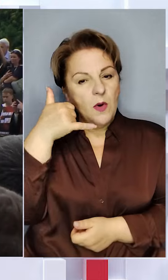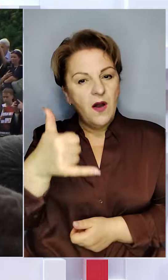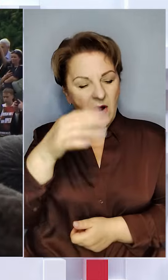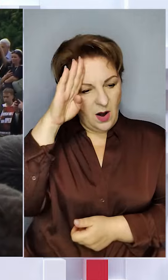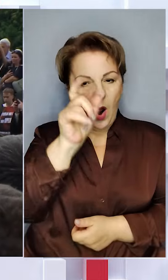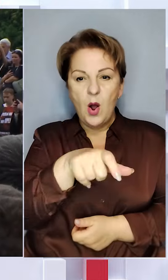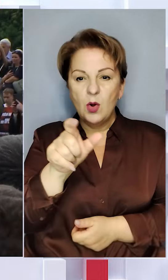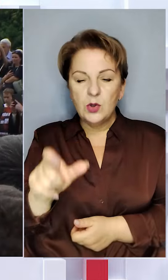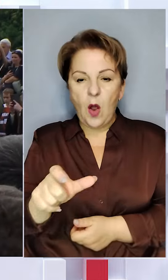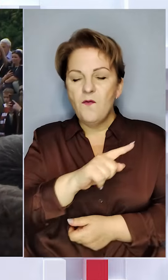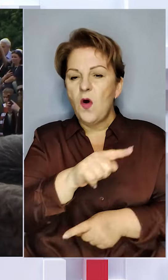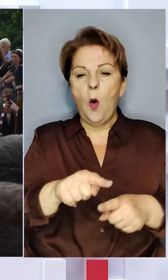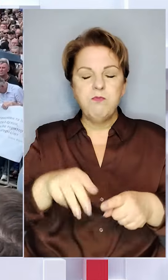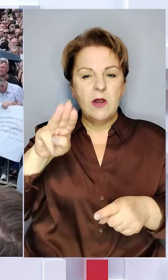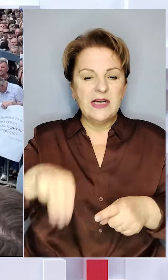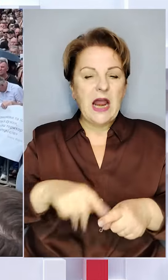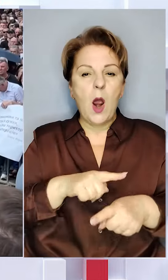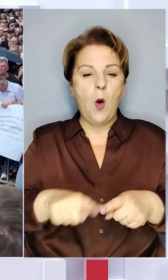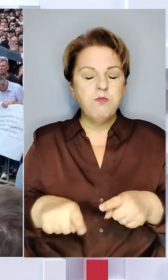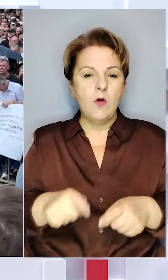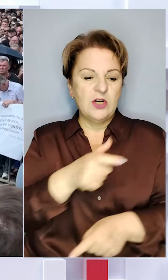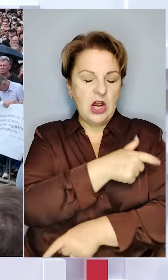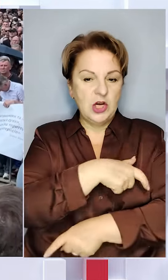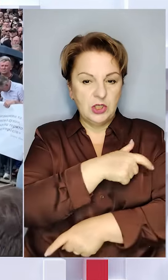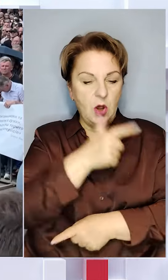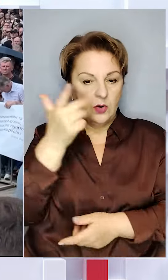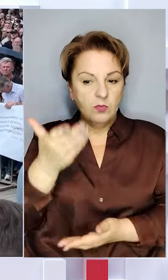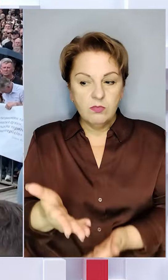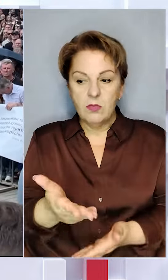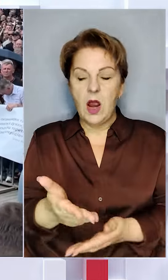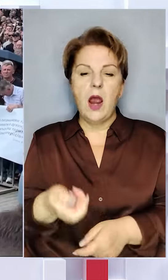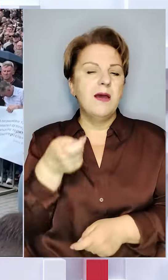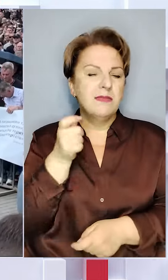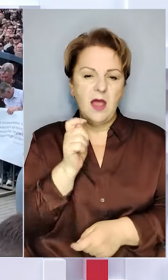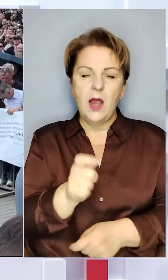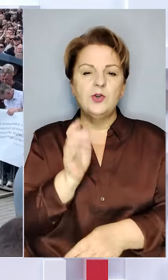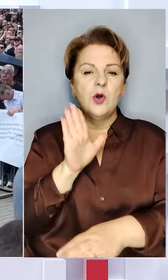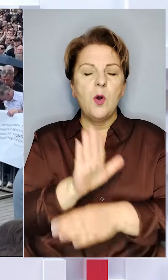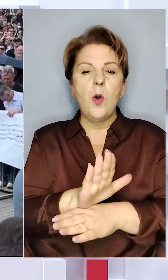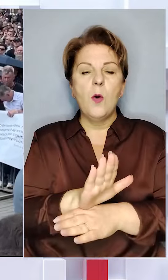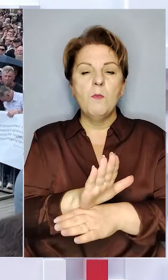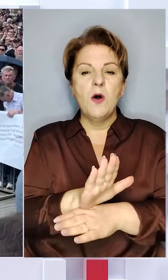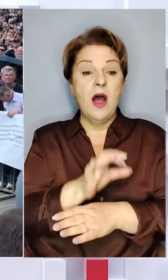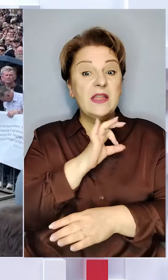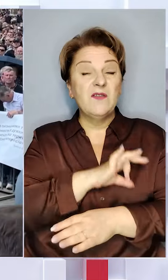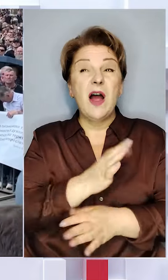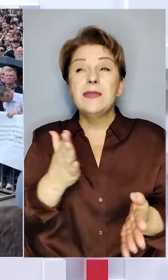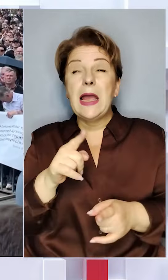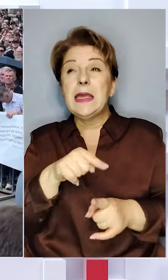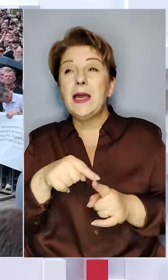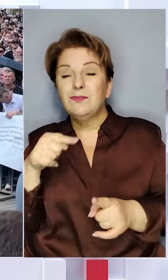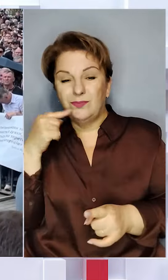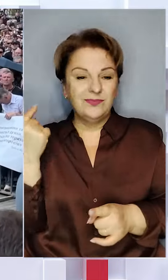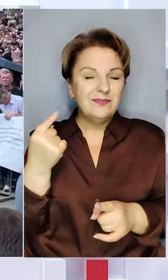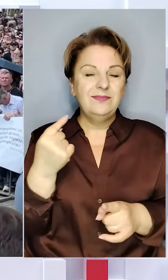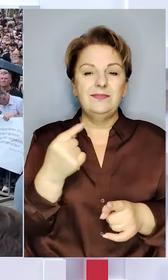телефонував, бо хлопці з оперативного штабу, оперативний черговий, даючи команди, вживав деякі